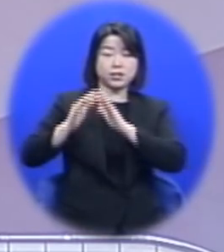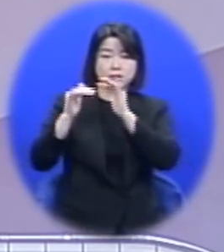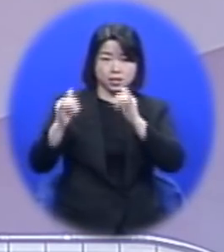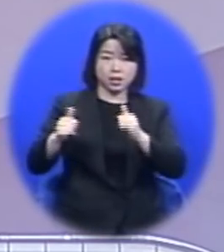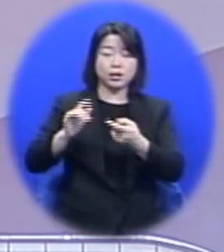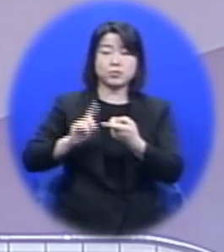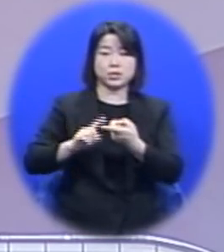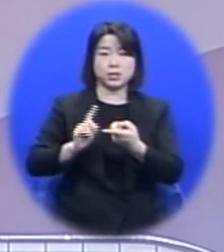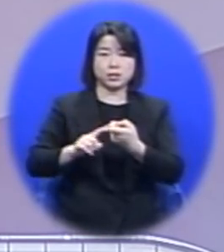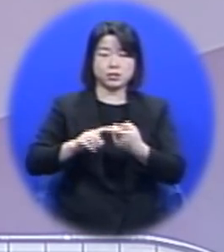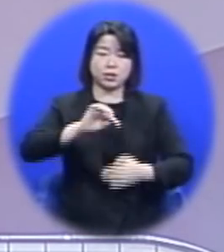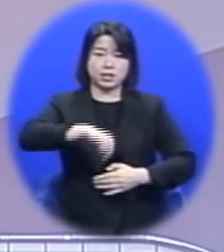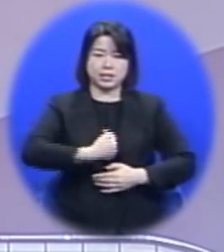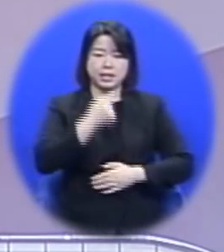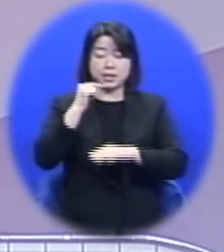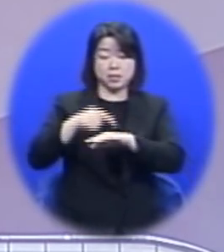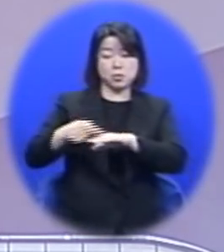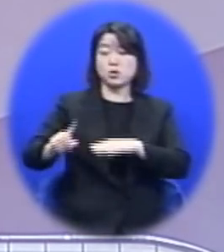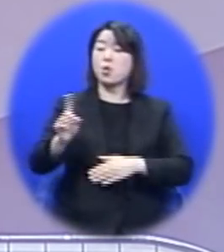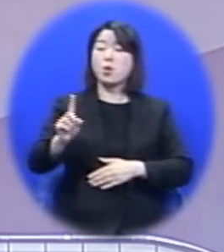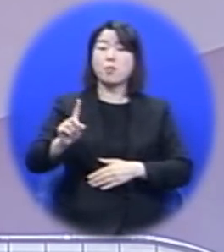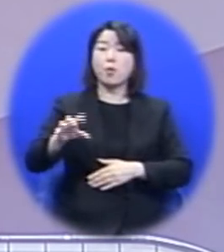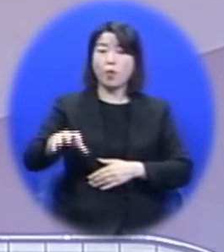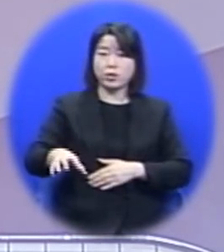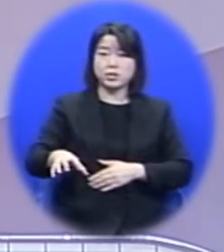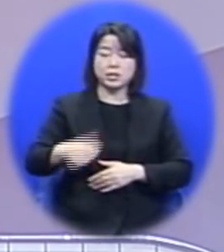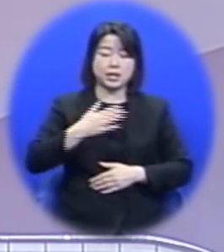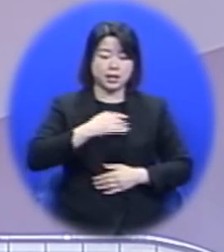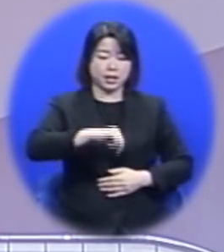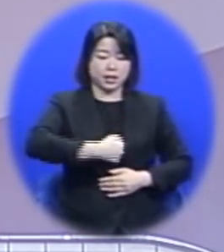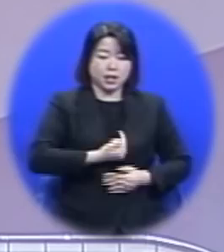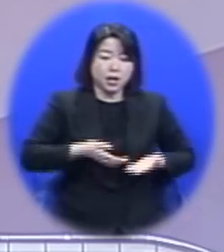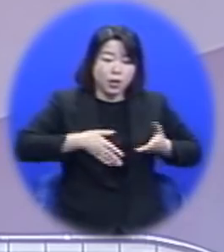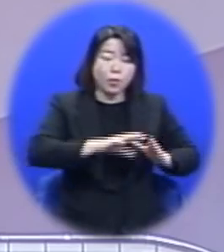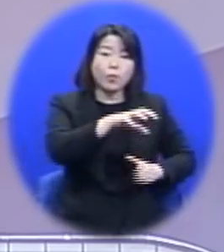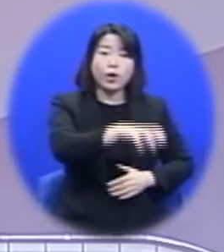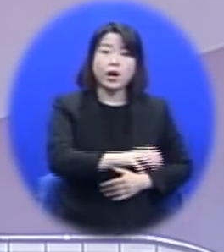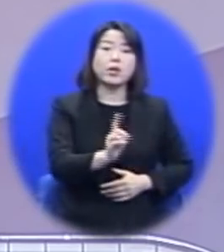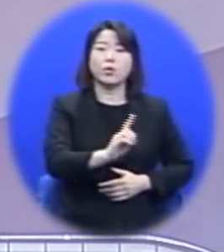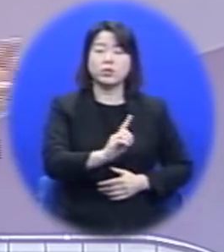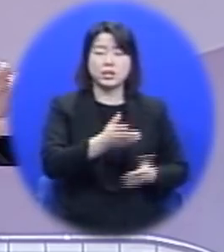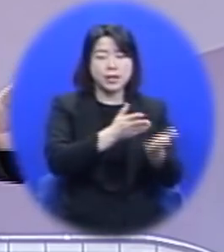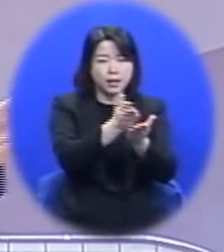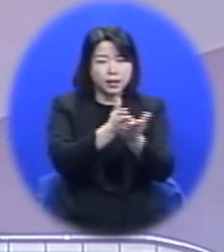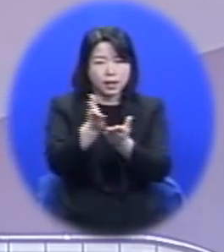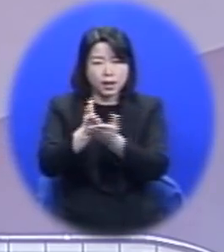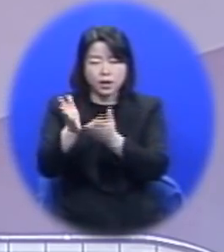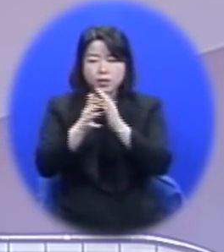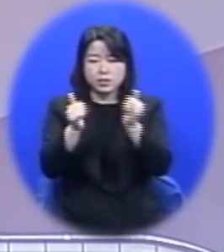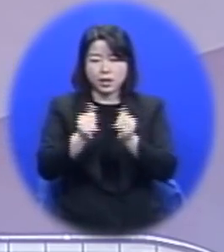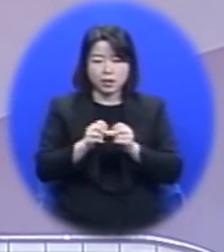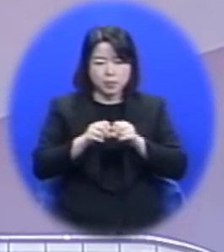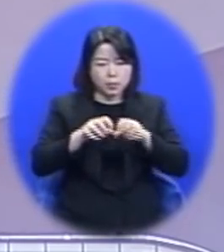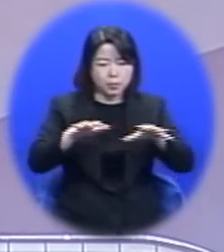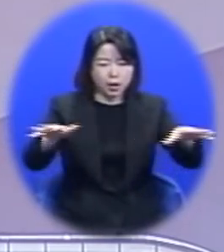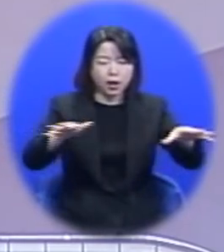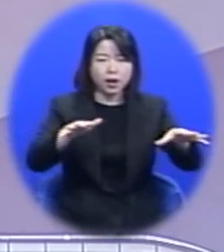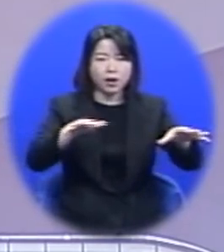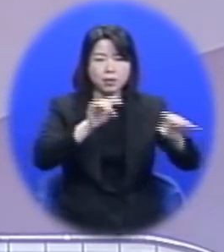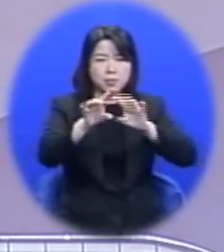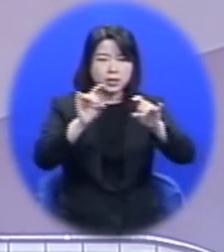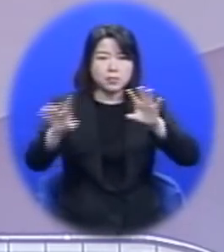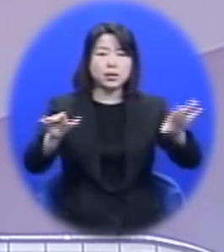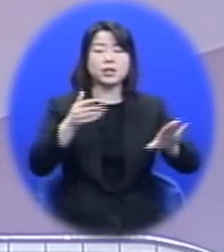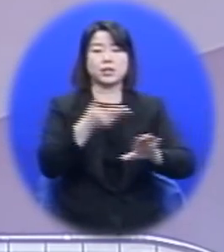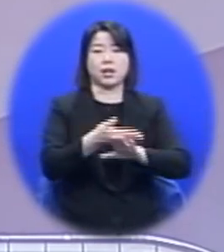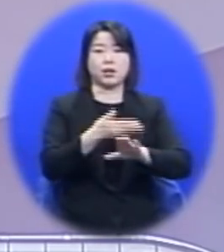국민인지, 자기 민족이 어딘지, 자기 고향이 어딘지에 따라서 다 사람들의 마음이 뿔뿔이 제각각입니다.